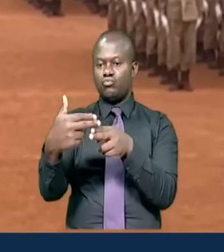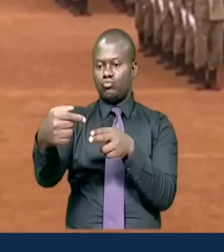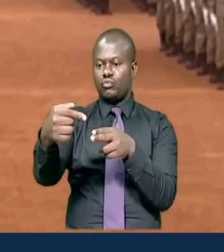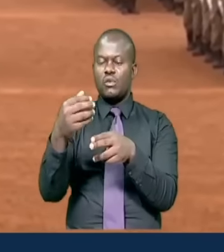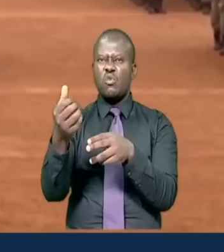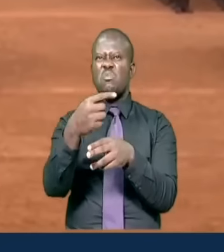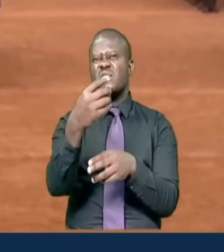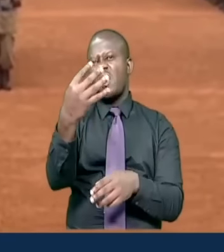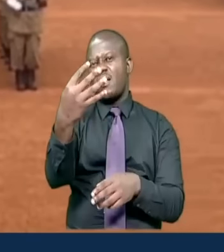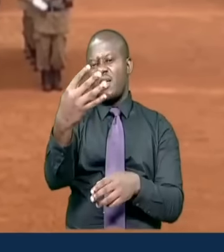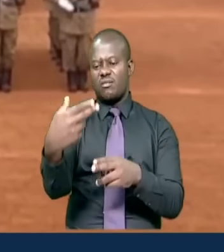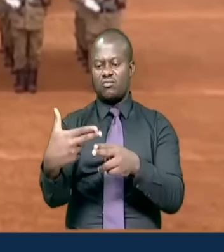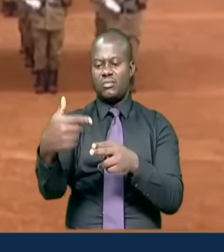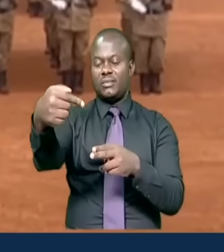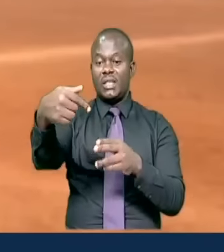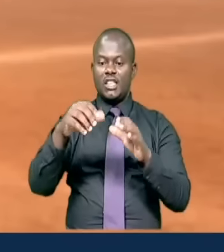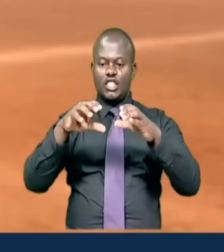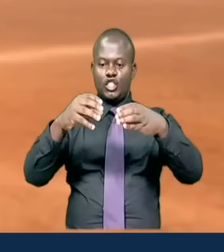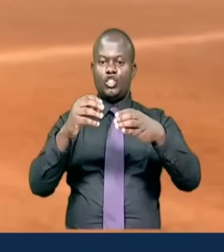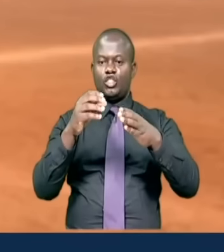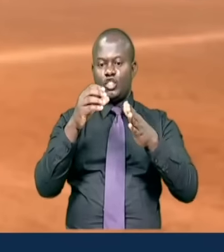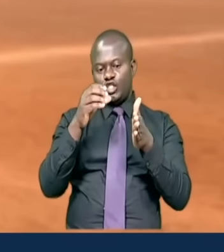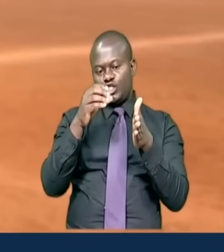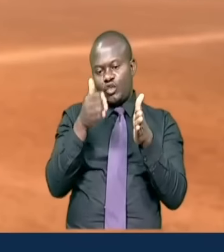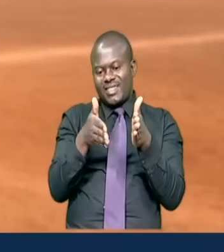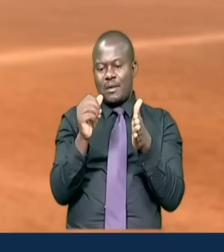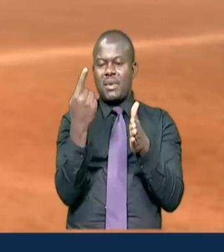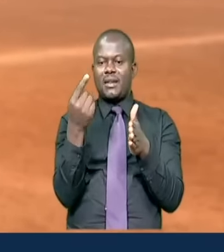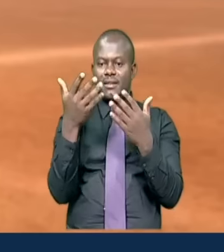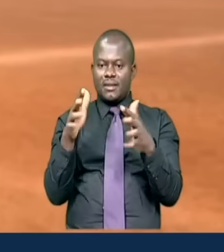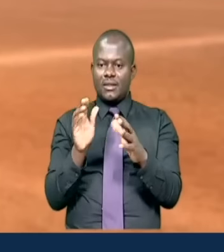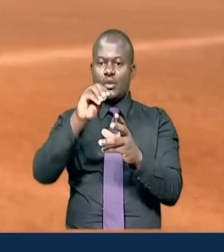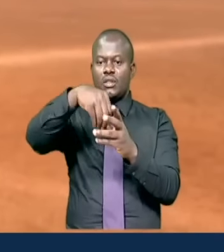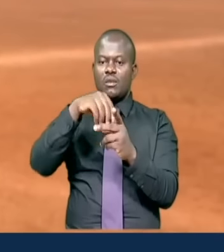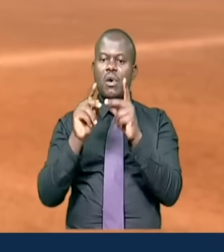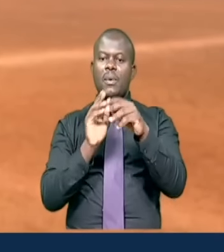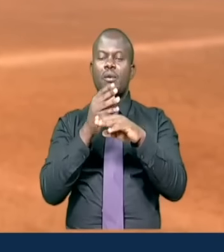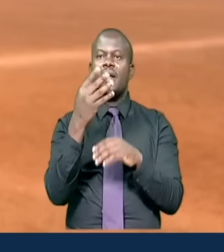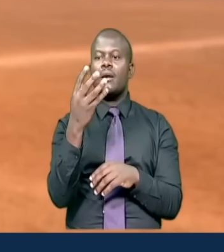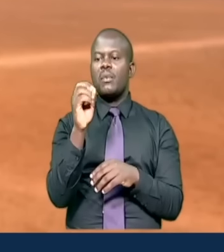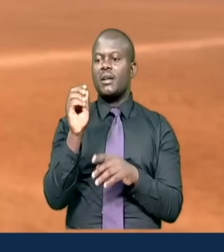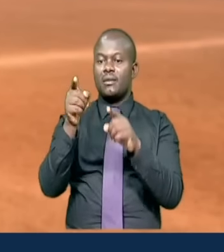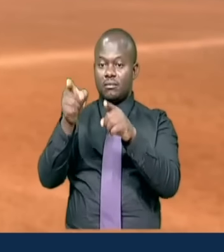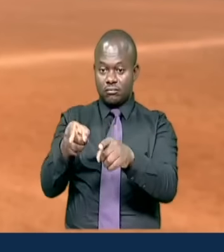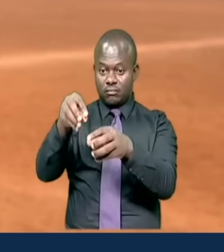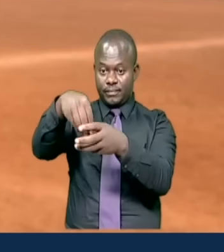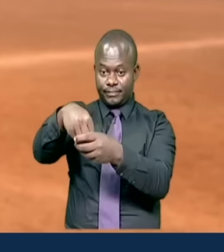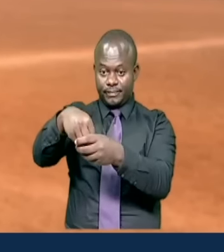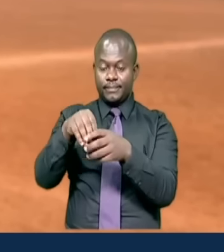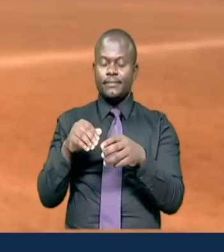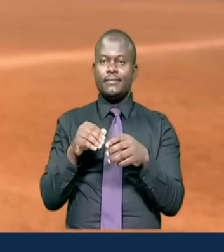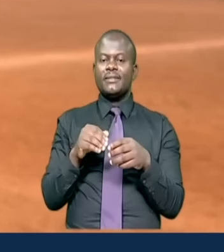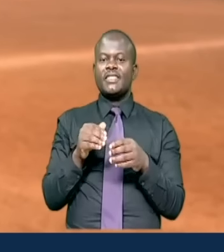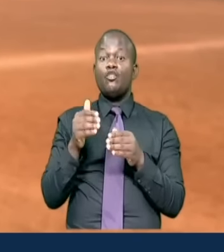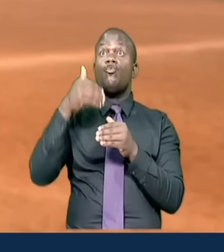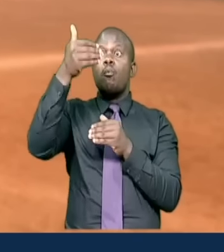mu mezi atarenza ne ikiciro cya mbere cy'icyo kigo kizaba kirangiye dushyiremo abantu bagera muri 400 then tuzakurikizeho ikiciro cya